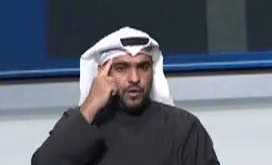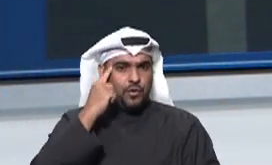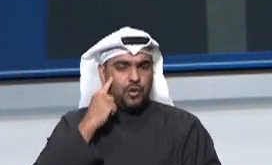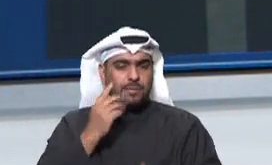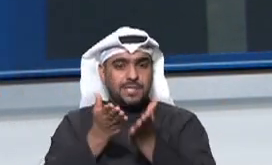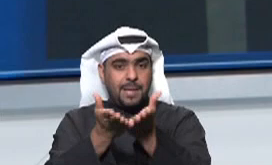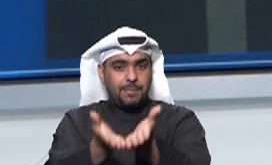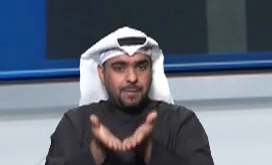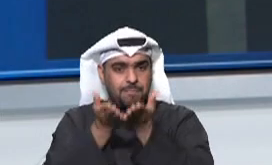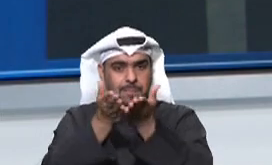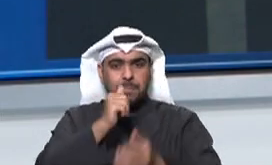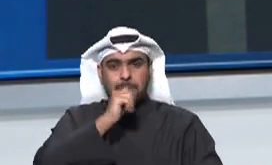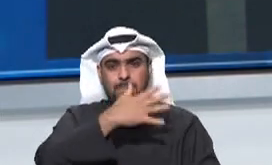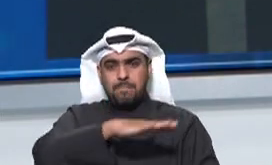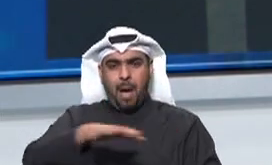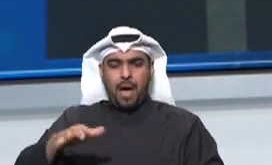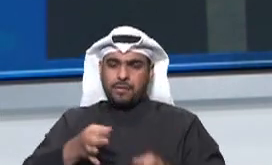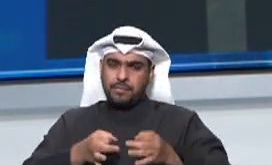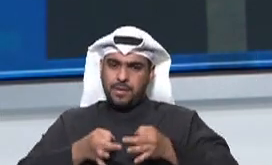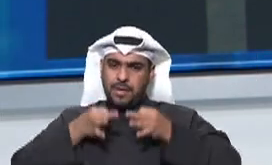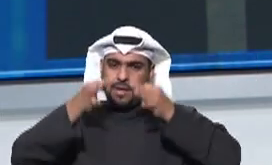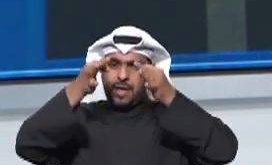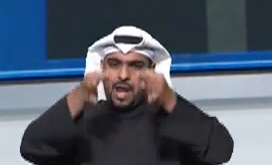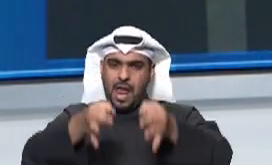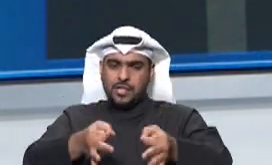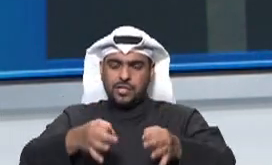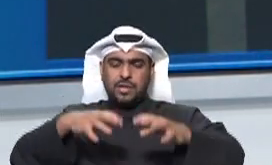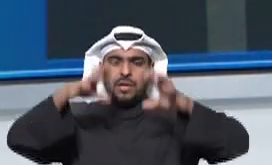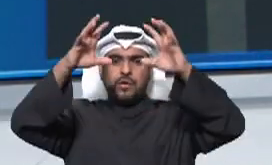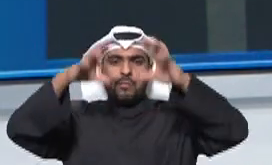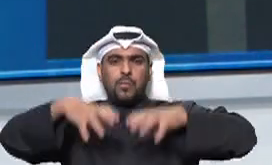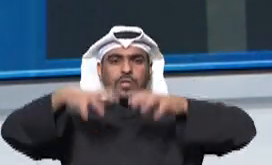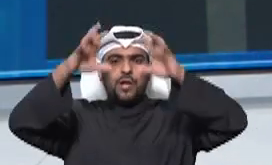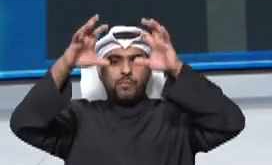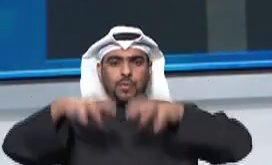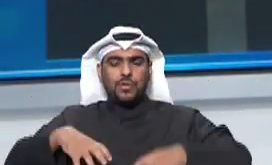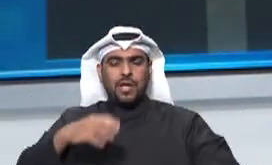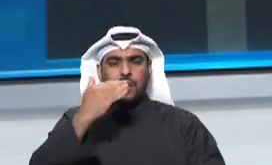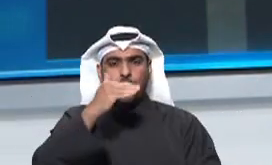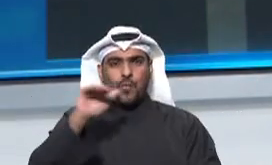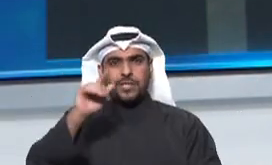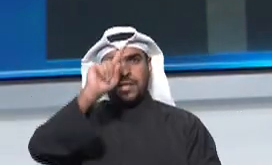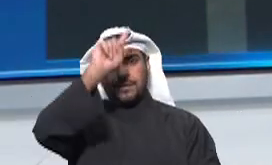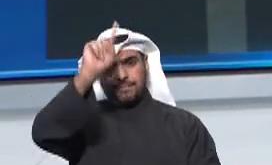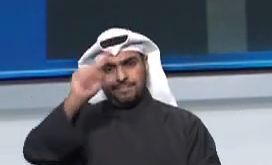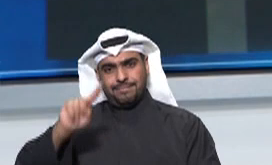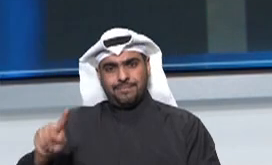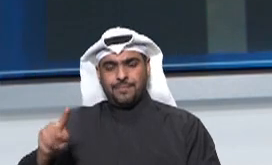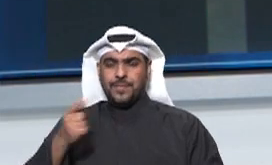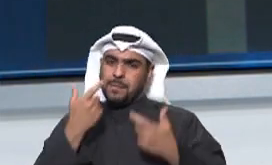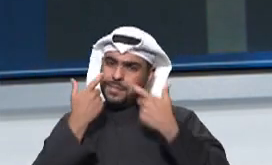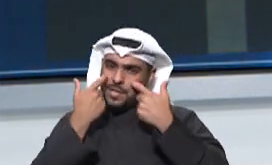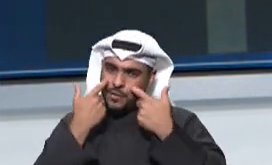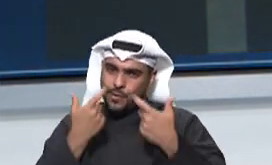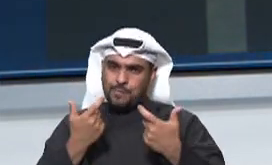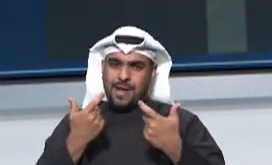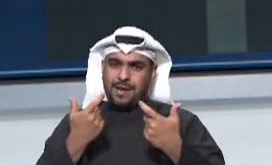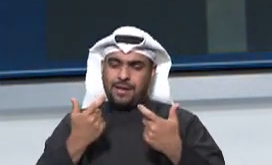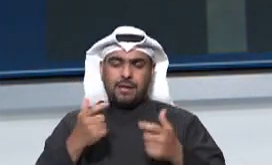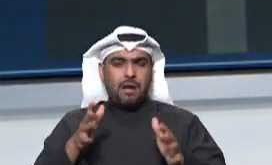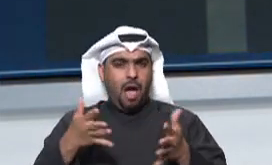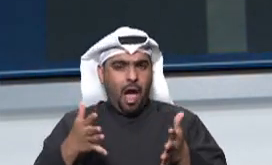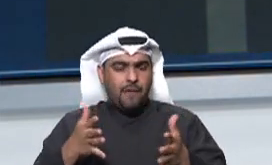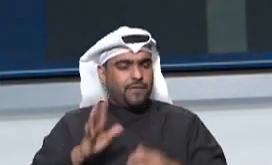والأحد. فرص الأمطار كمياتها متفاوتة من منطقة إلى أخرى وتكون رعدية أحيانا، الحذر واجب ولكن لا داعي